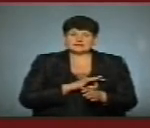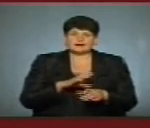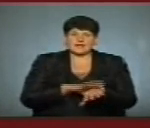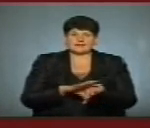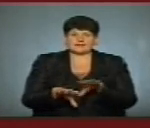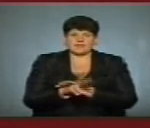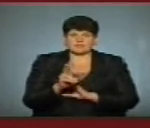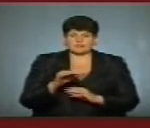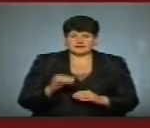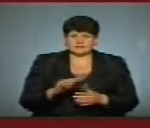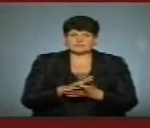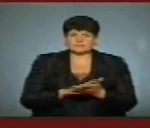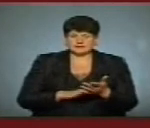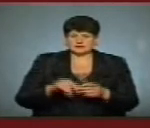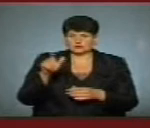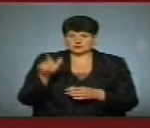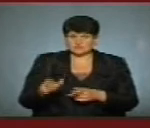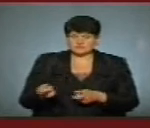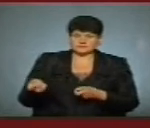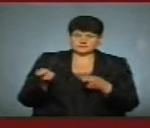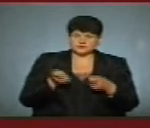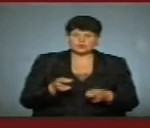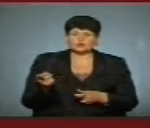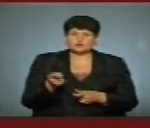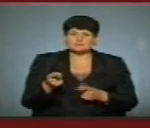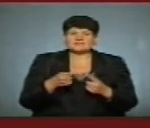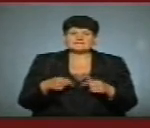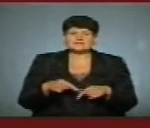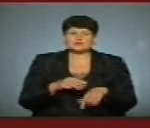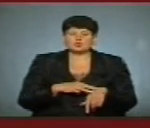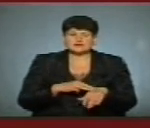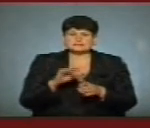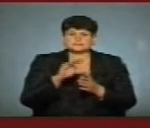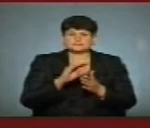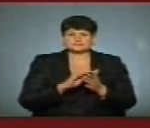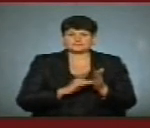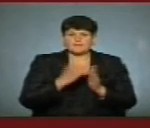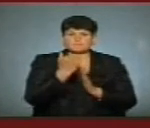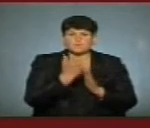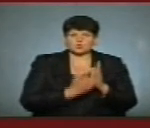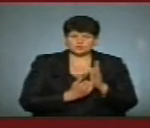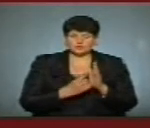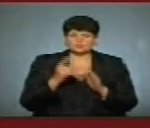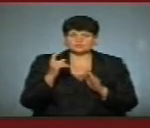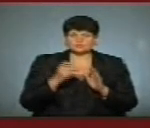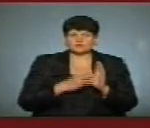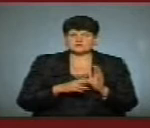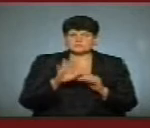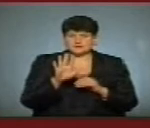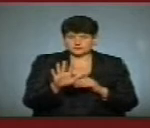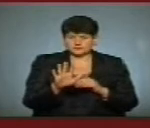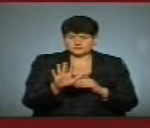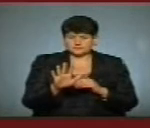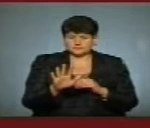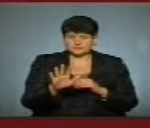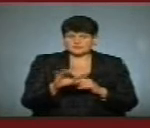кайданки. Надалі громадянина доставили до Тернопільського відділу поліції, де склали протокол за статтею 185